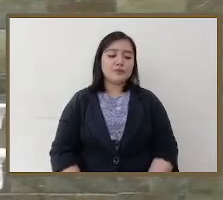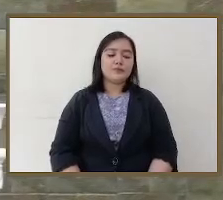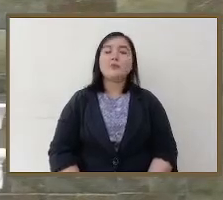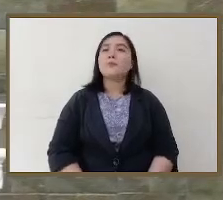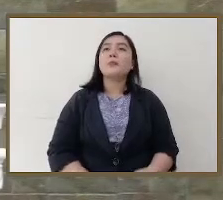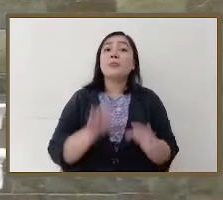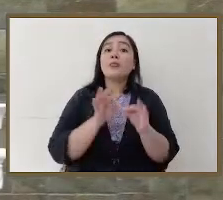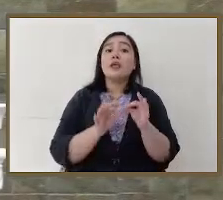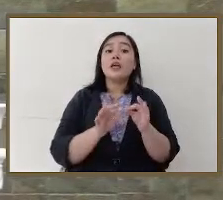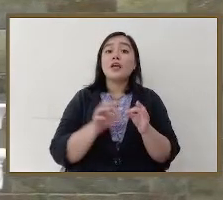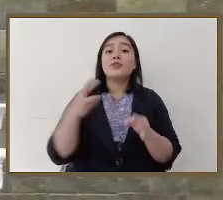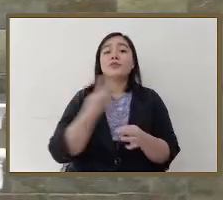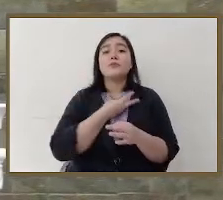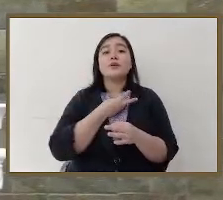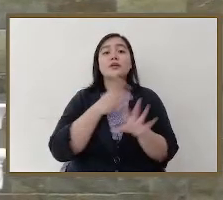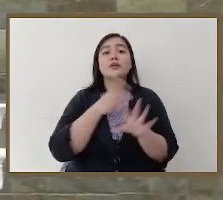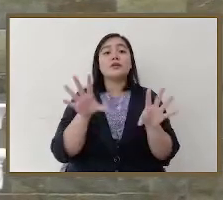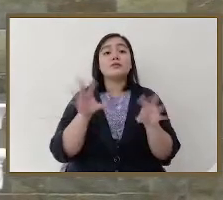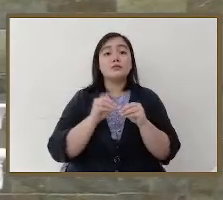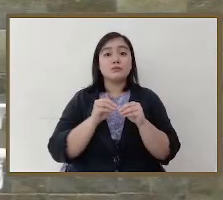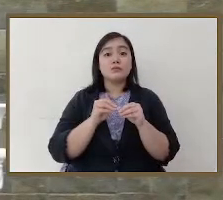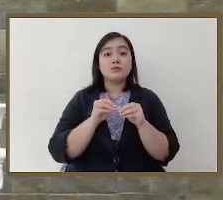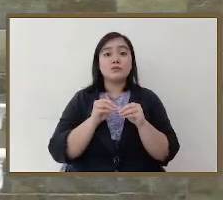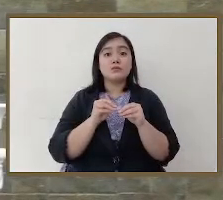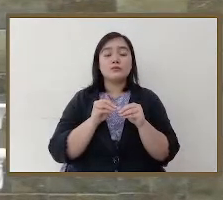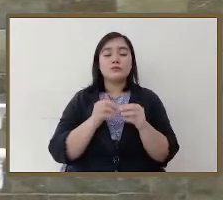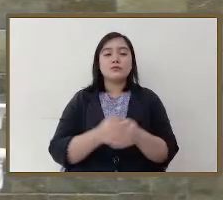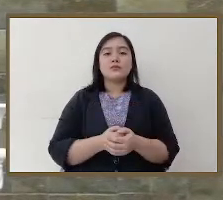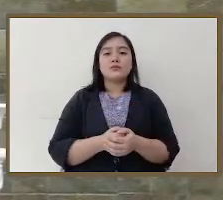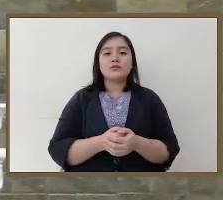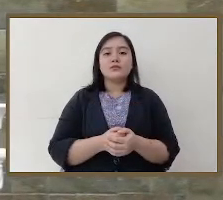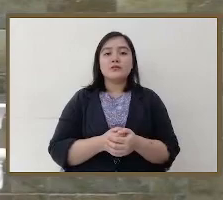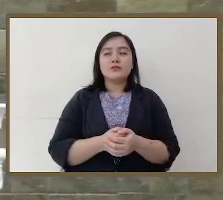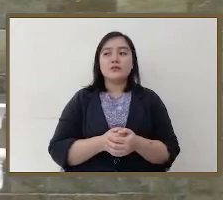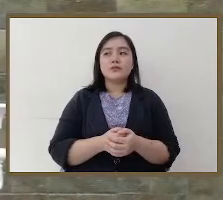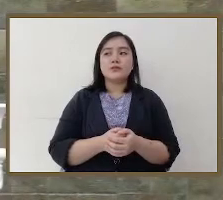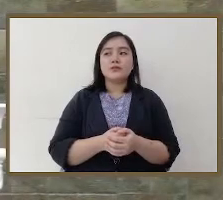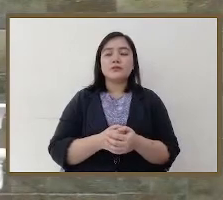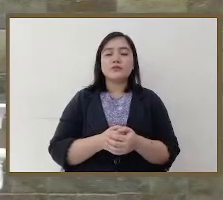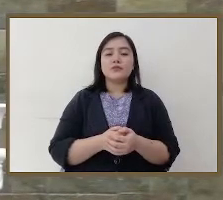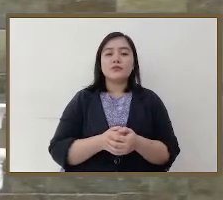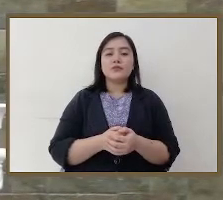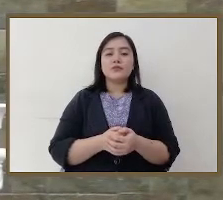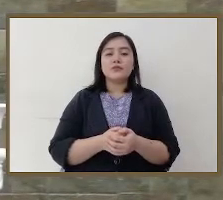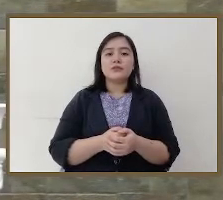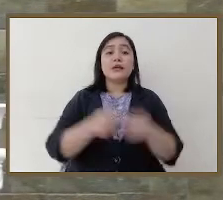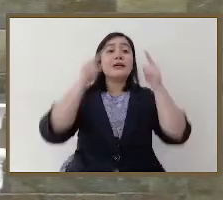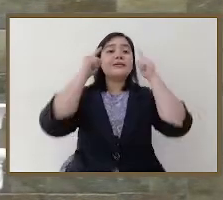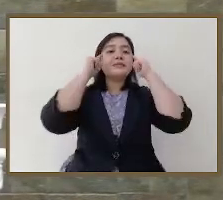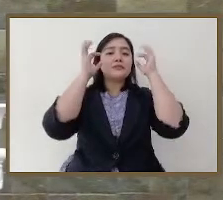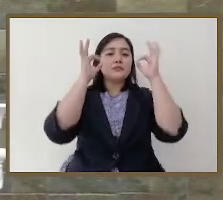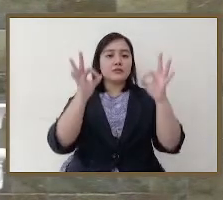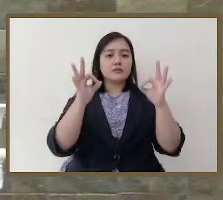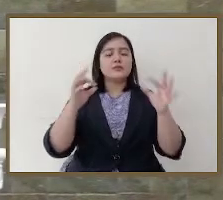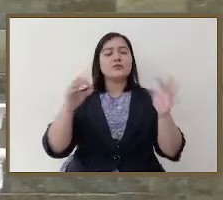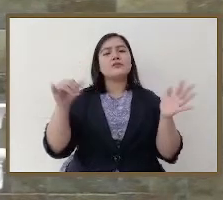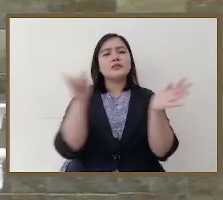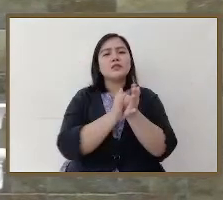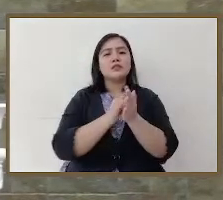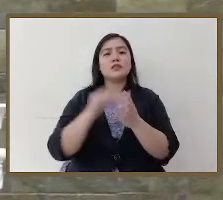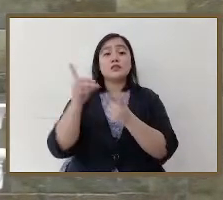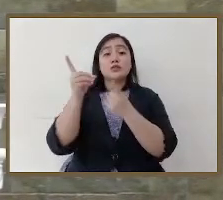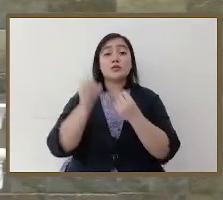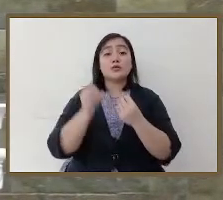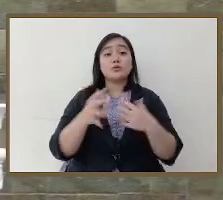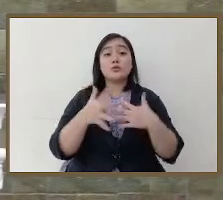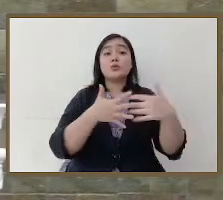mga kapatid, eto na lamang ho ang matitira, mga kapatid. Gagawin ko na lamang ang gustong mangyari ng Panginoon